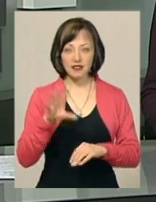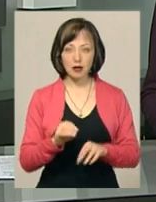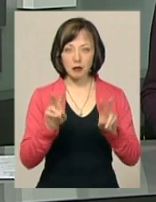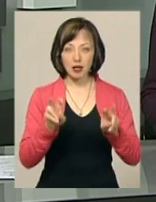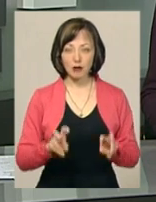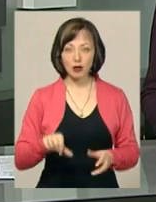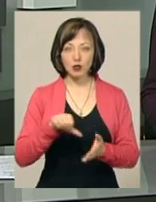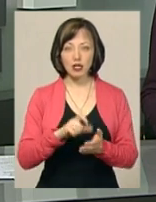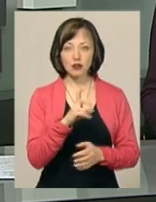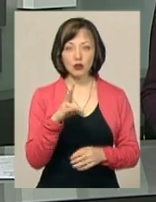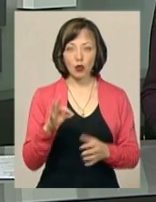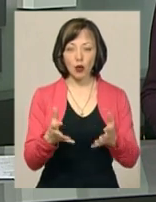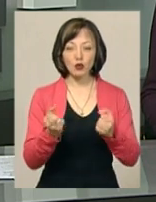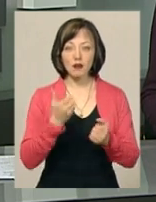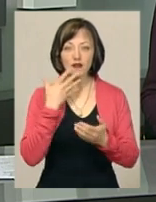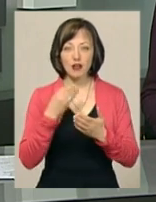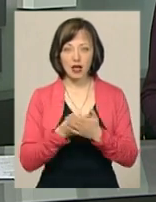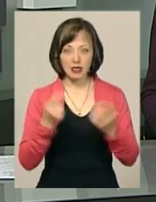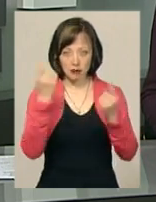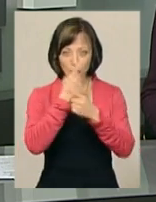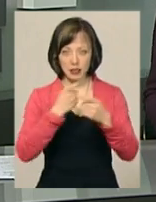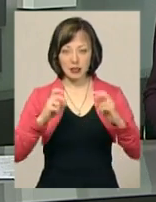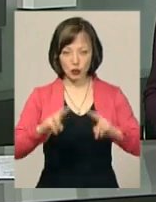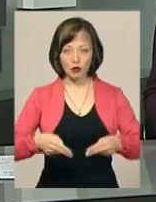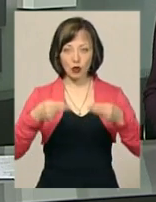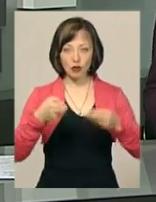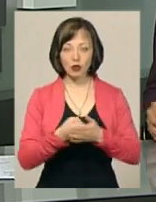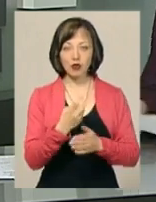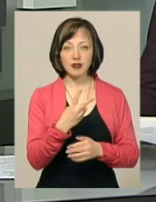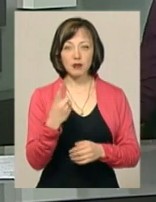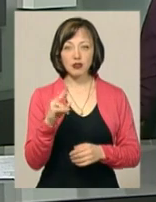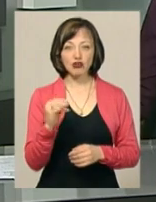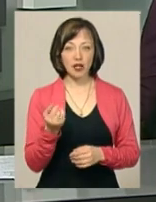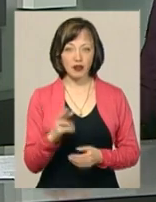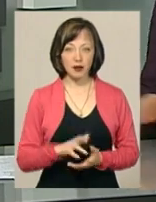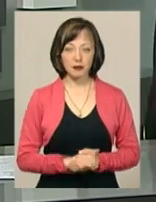предметів учасники ЗНО отримають на власні інформаційні сторінки до 21 червня.